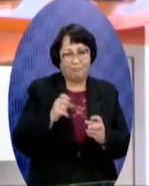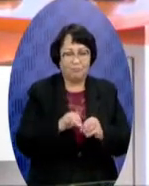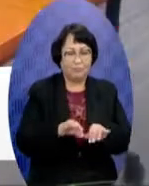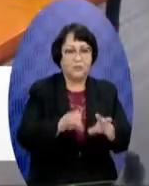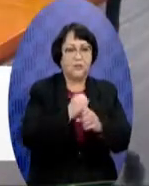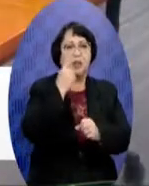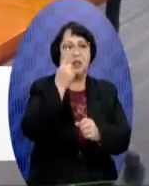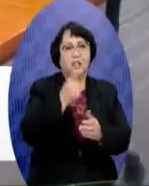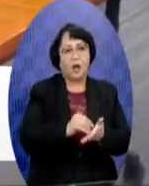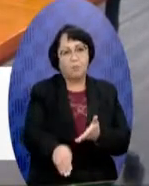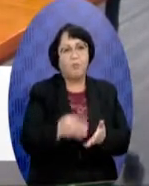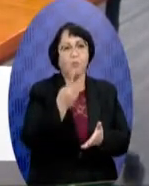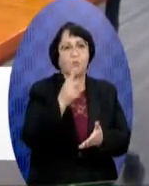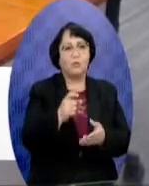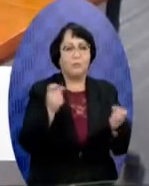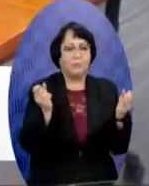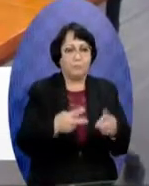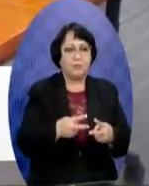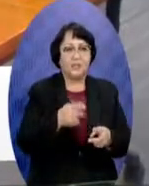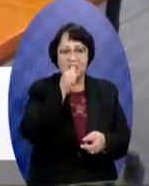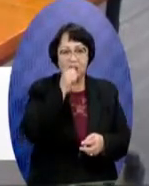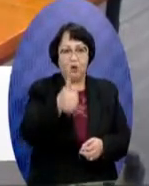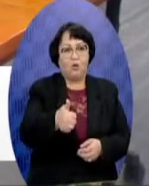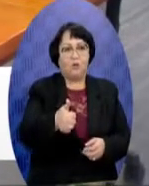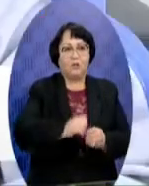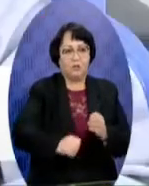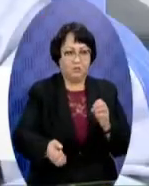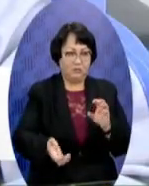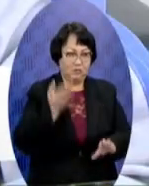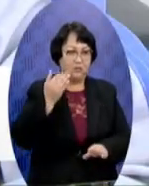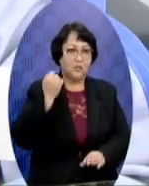байгууллага 1 тэрбум төгрөгийн үнийн дүн бүхий эрчим хүчийг хэмнэж чаджээ.